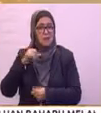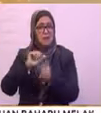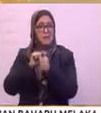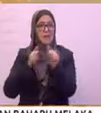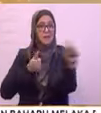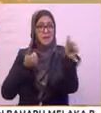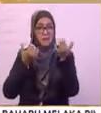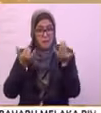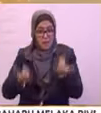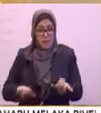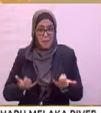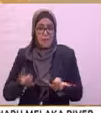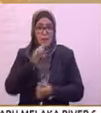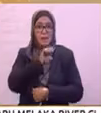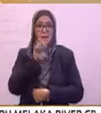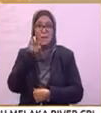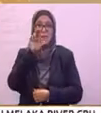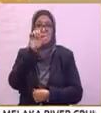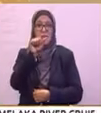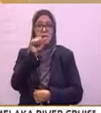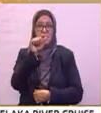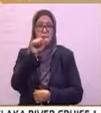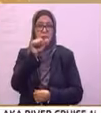ni sekarang banyak yang